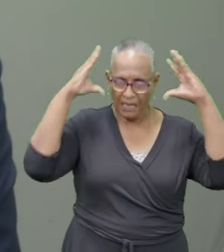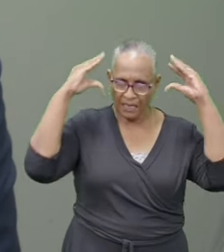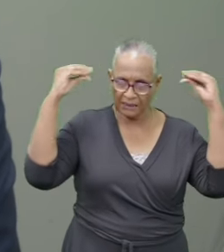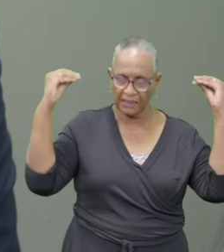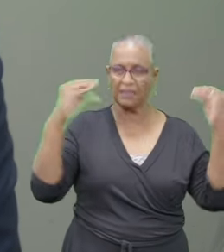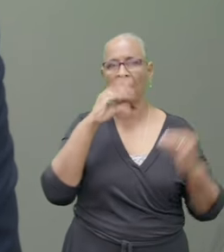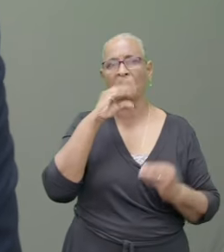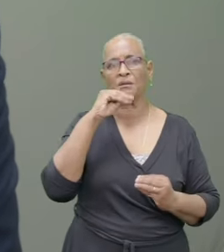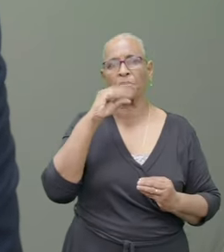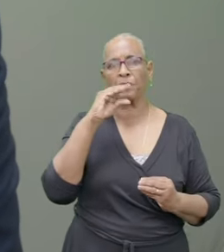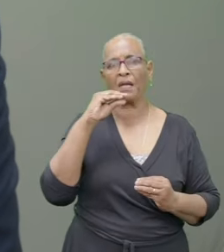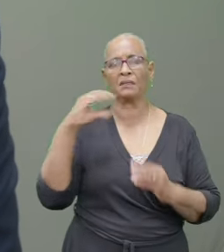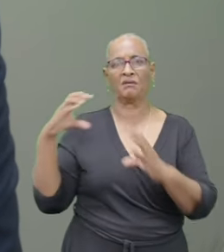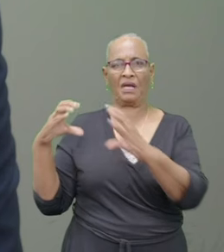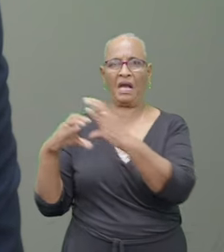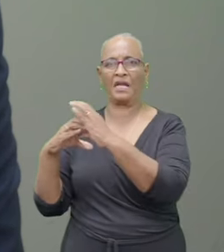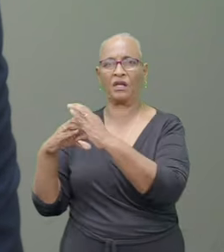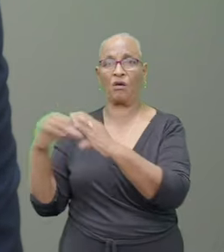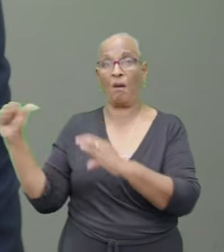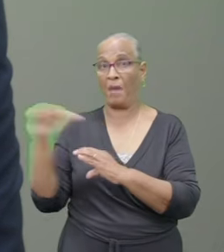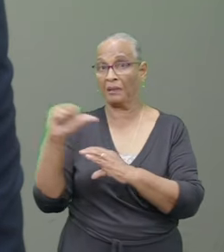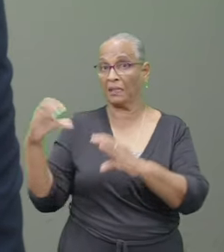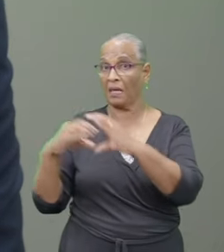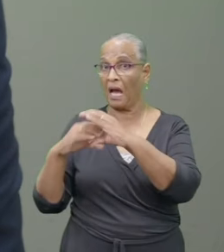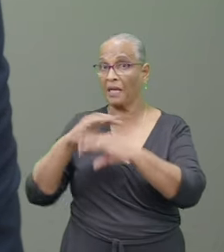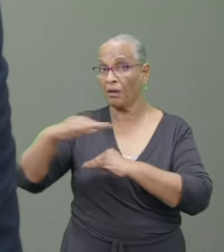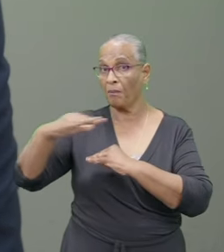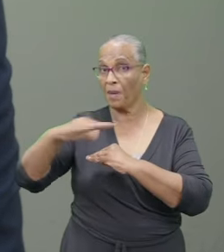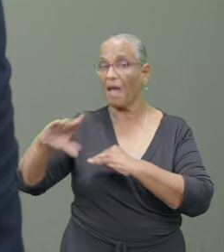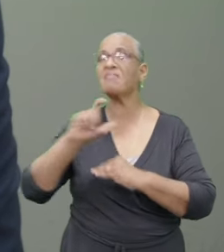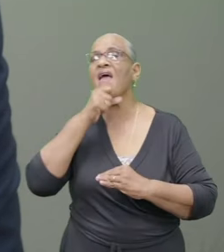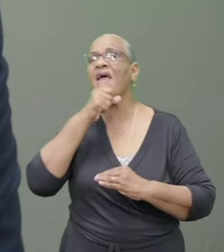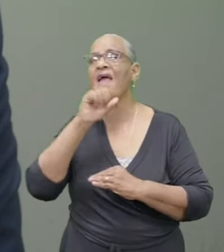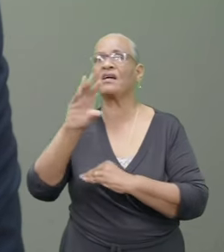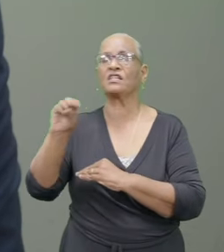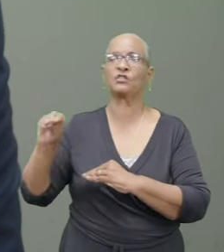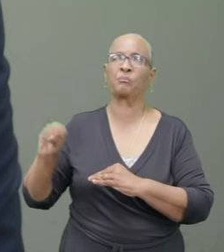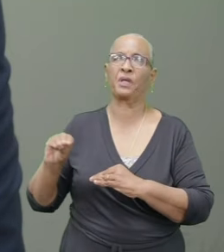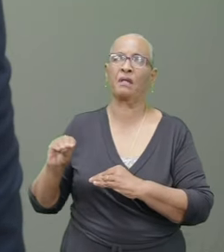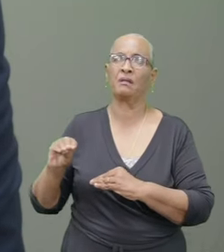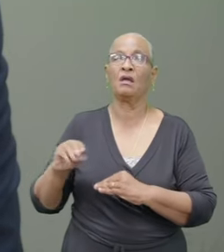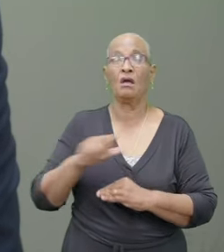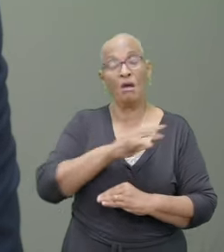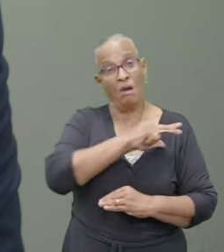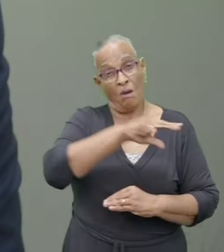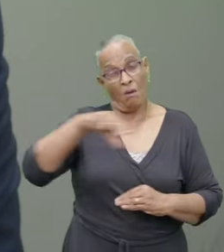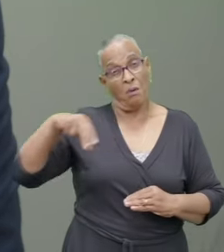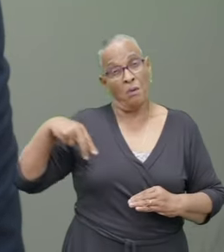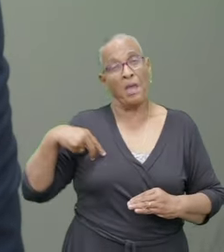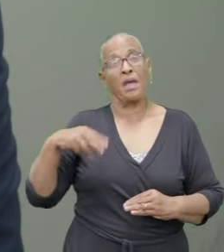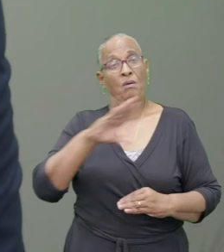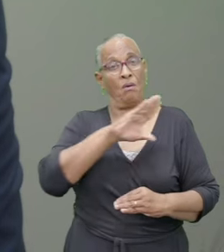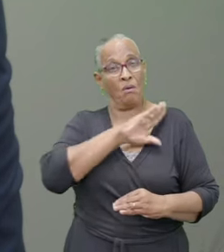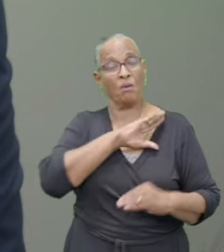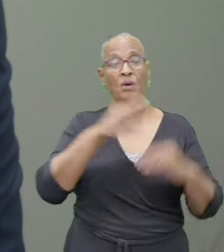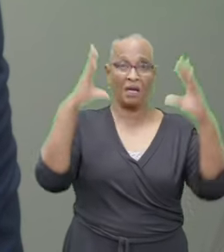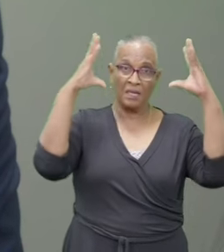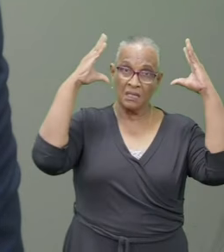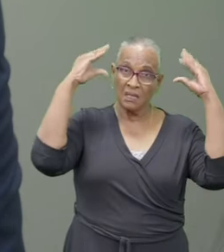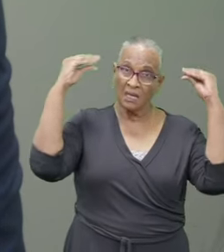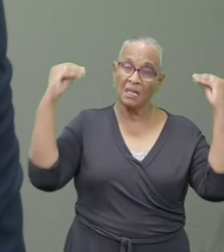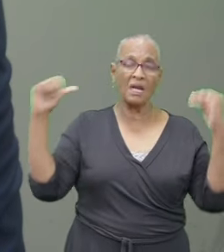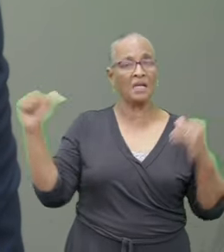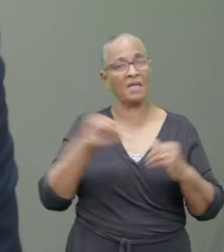zijn, waar eigenlijk ook direct de aandacht gevestigd wordt vanuit met name Nederland en de overzeese